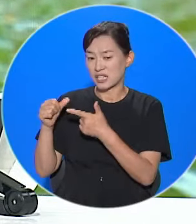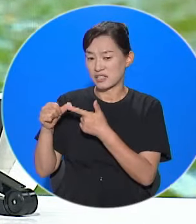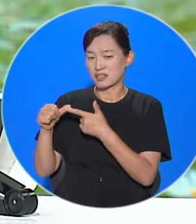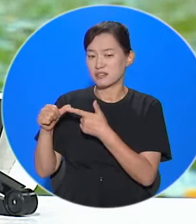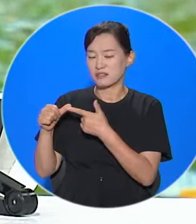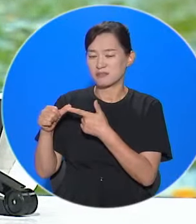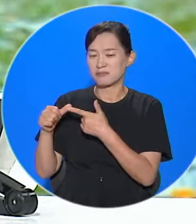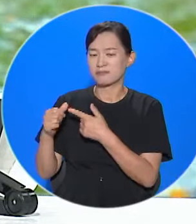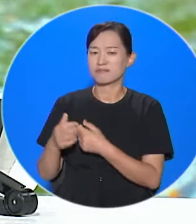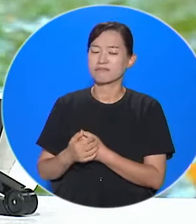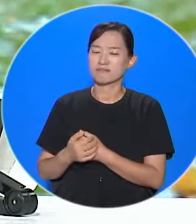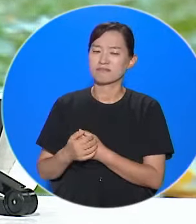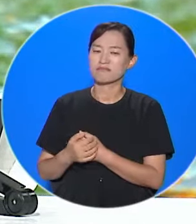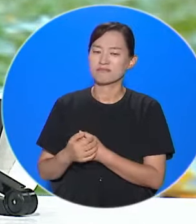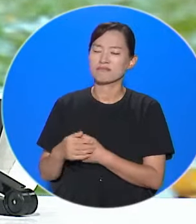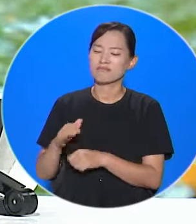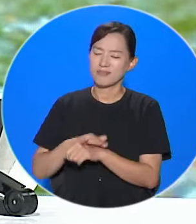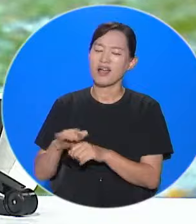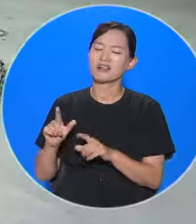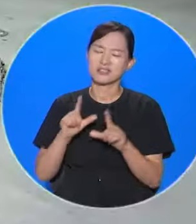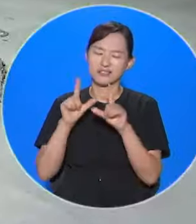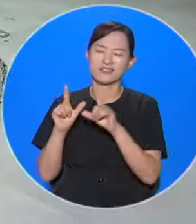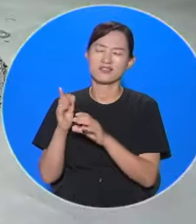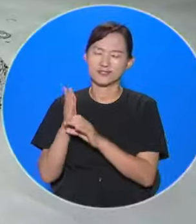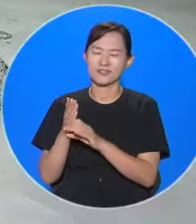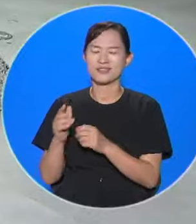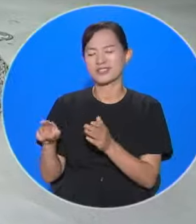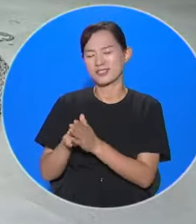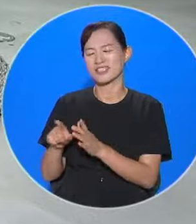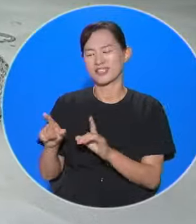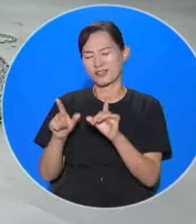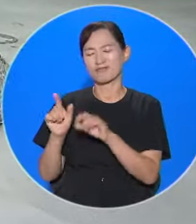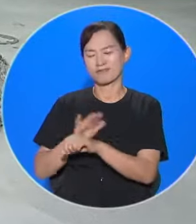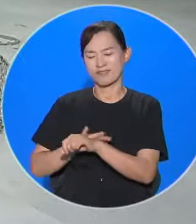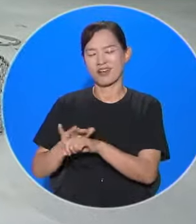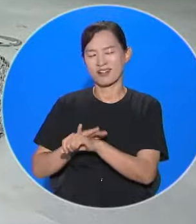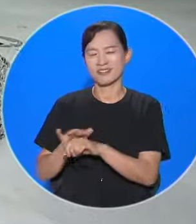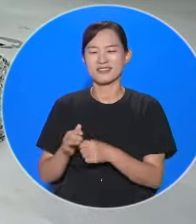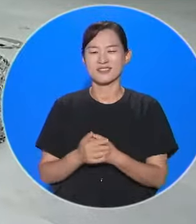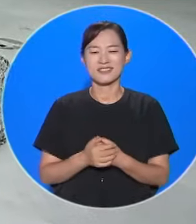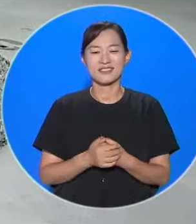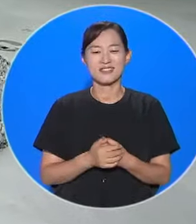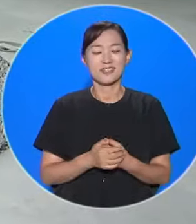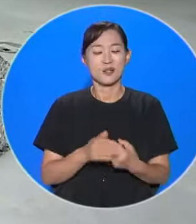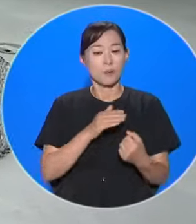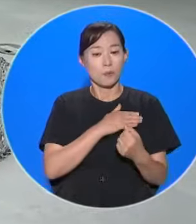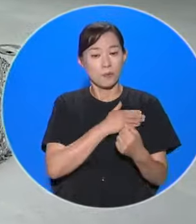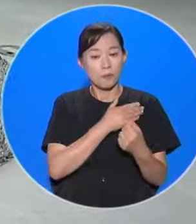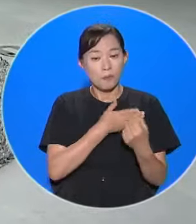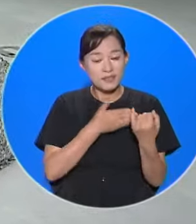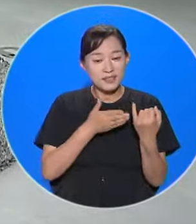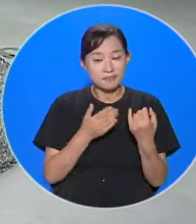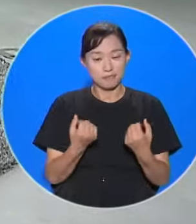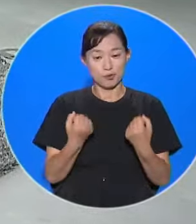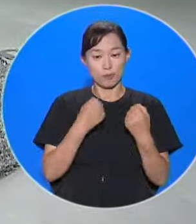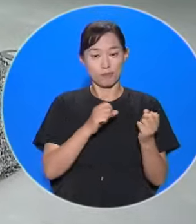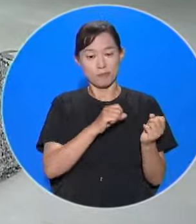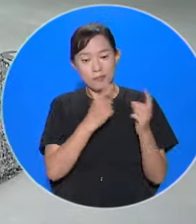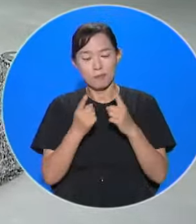네. 잘 살고 있어요. 작은 아들 잘 하고. 살고 있고. 예. 우리 권사님 어쨌든 건강